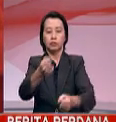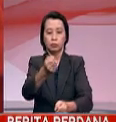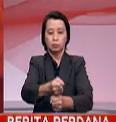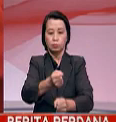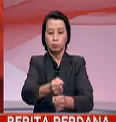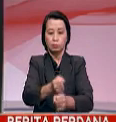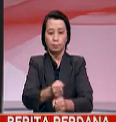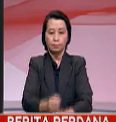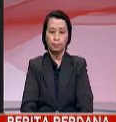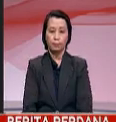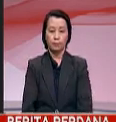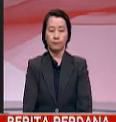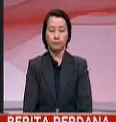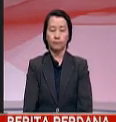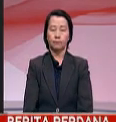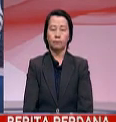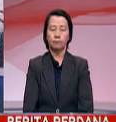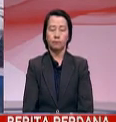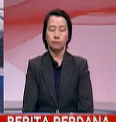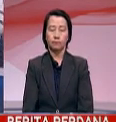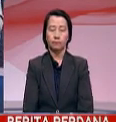pekerjaan.